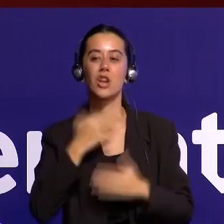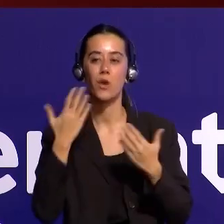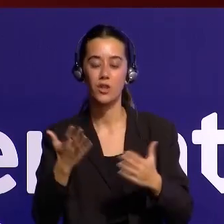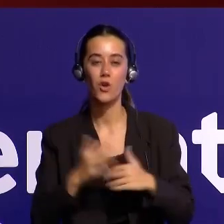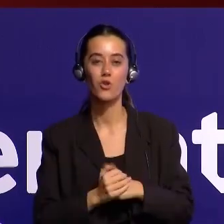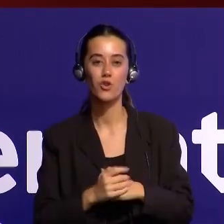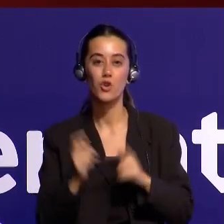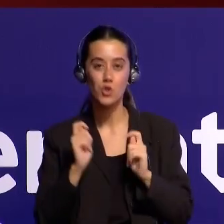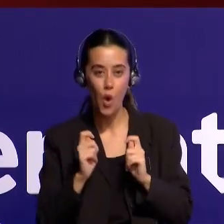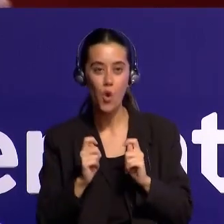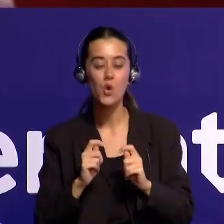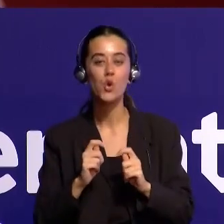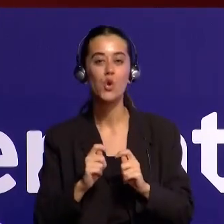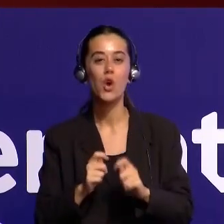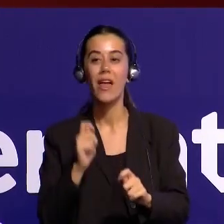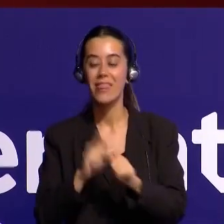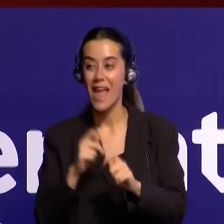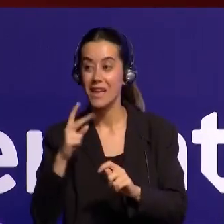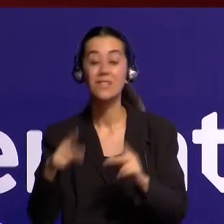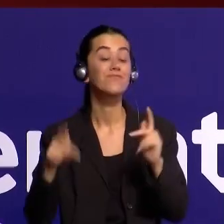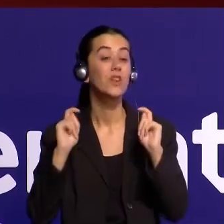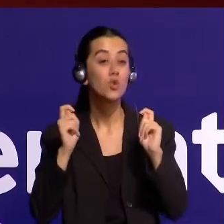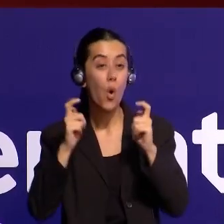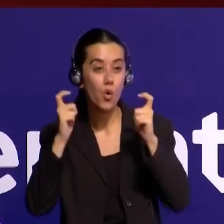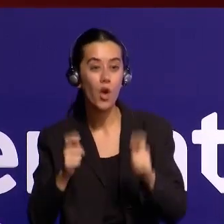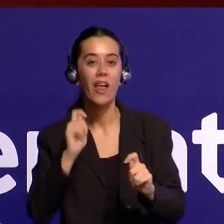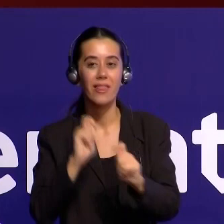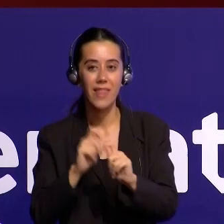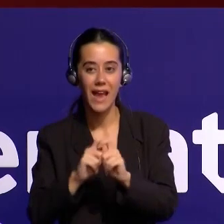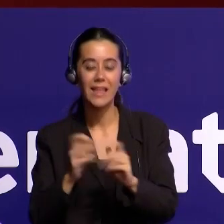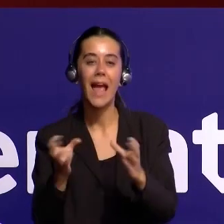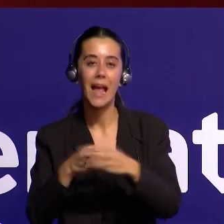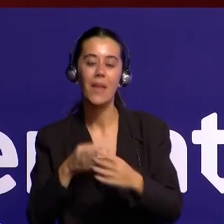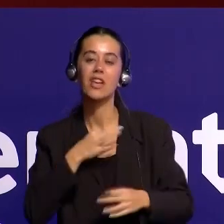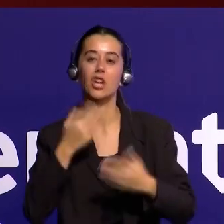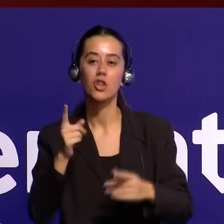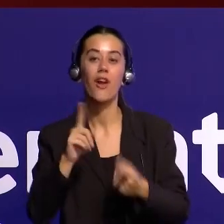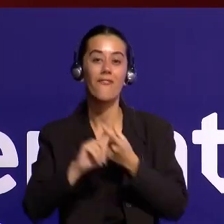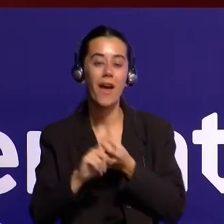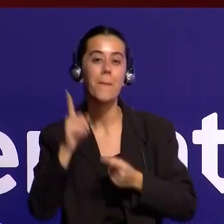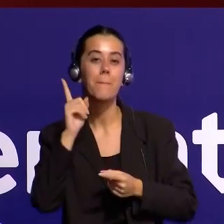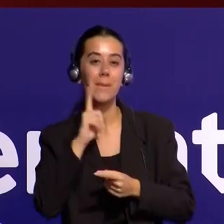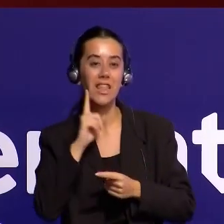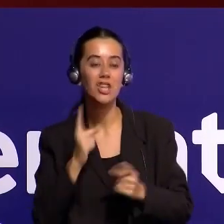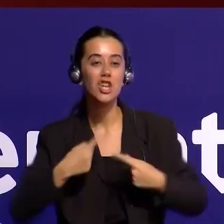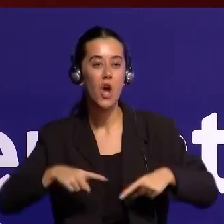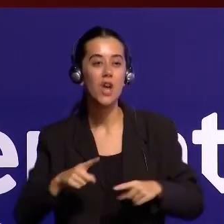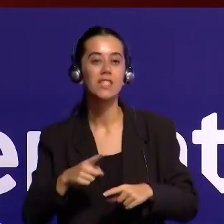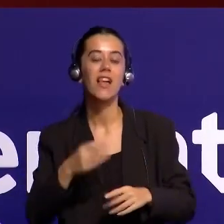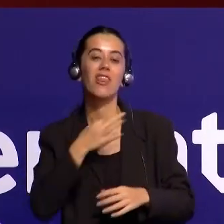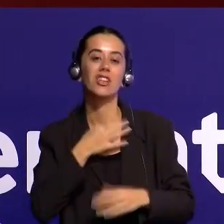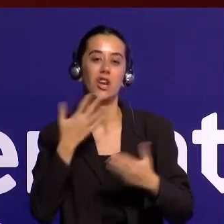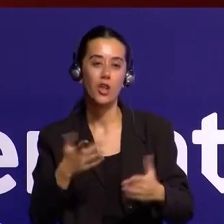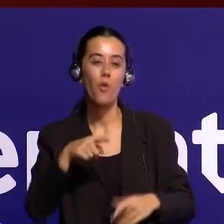ediyoruz. Zorlu teknik ekibine de teşekkür ediyoruz. Ve tabii ki British Council'a bize bu imkanı sundukları için, bu inanılmaz